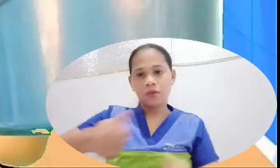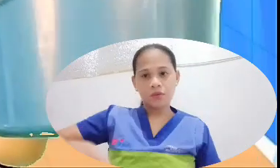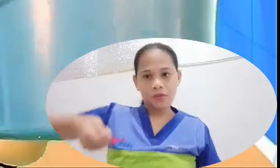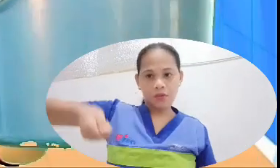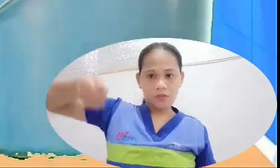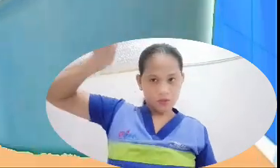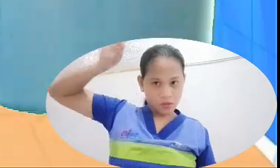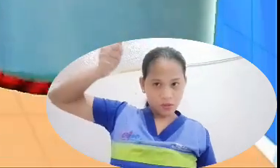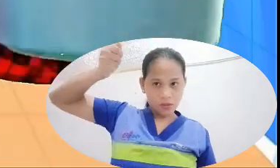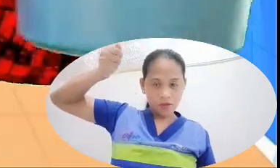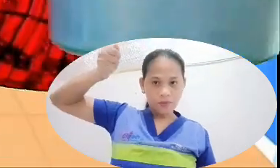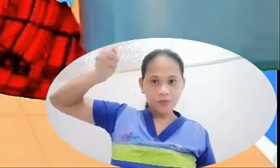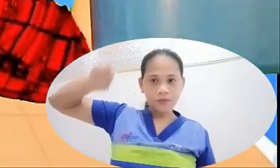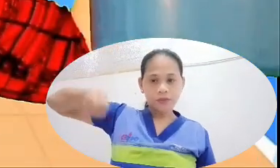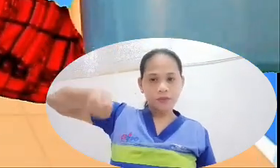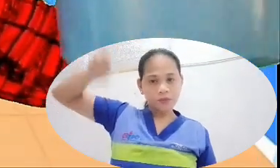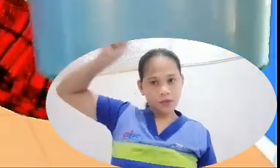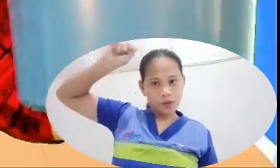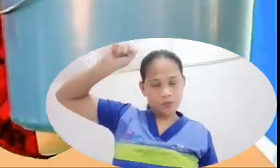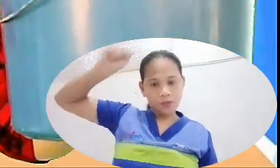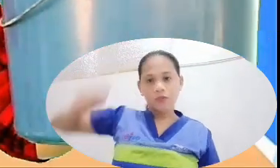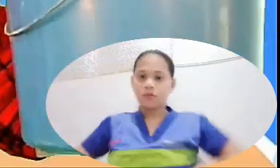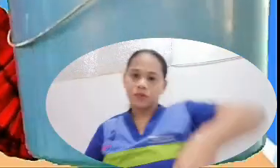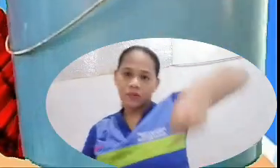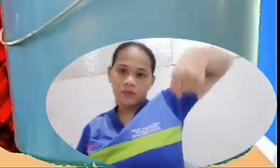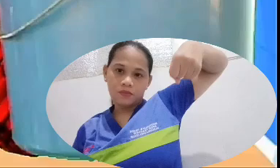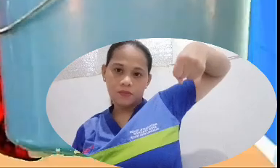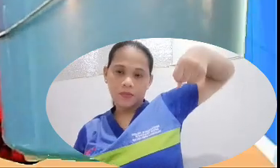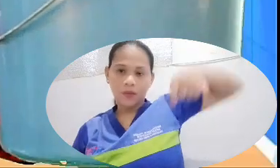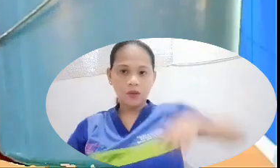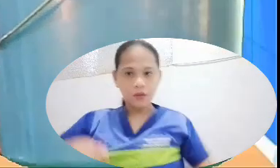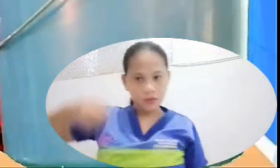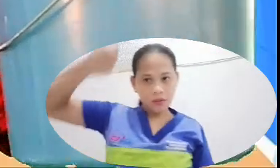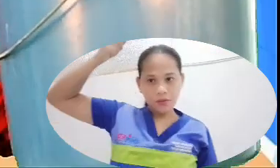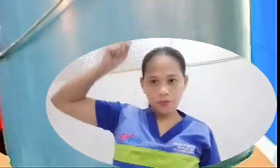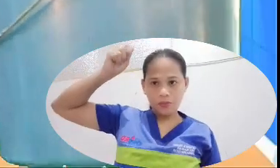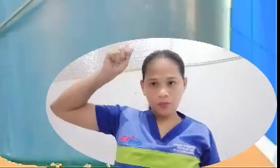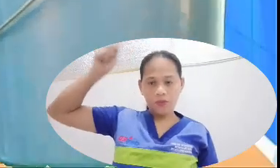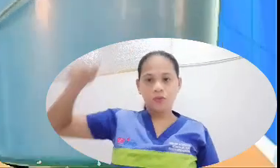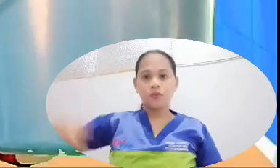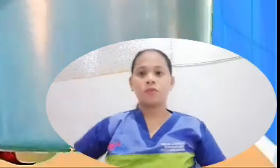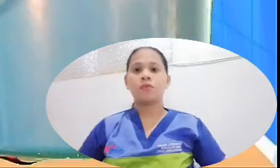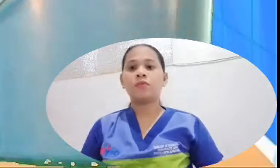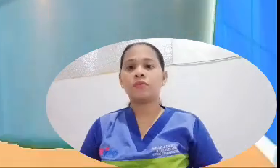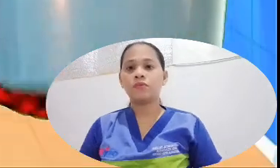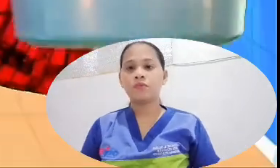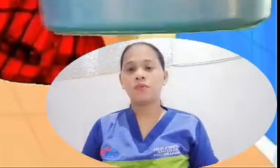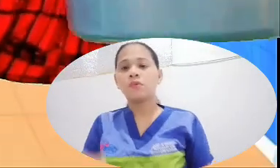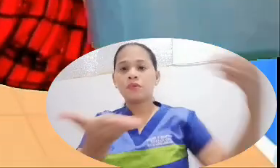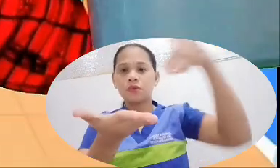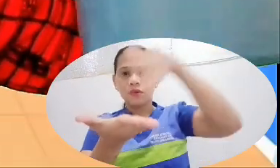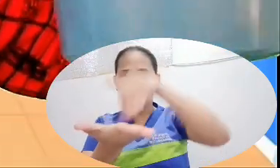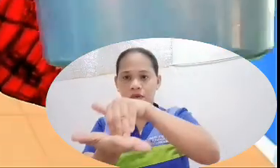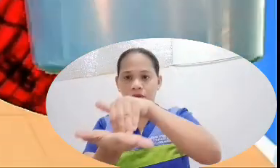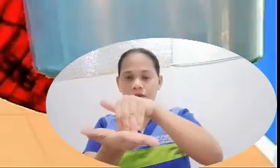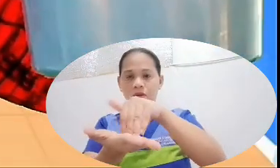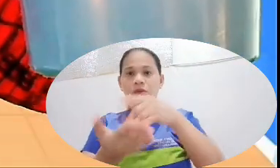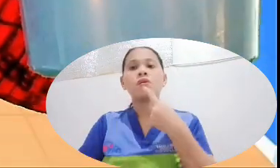tabo! Timba! Tabo! Ulitin nyo nga!